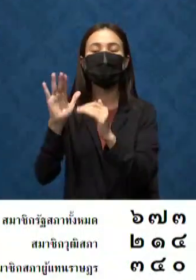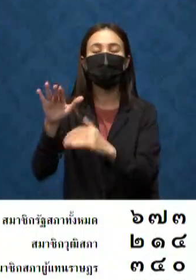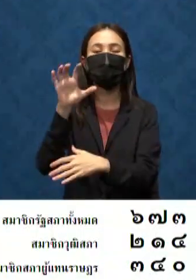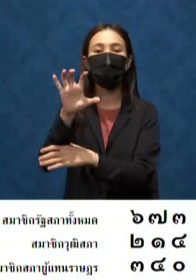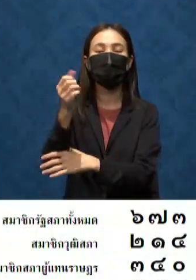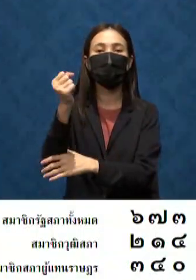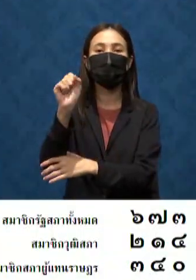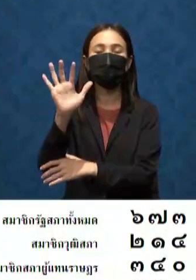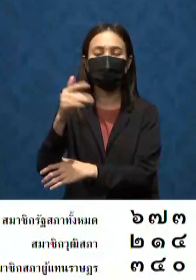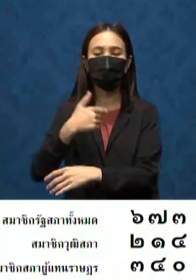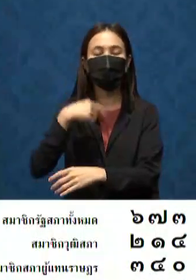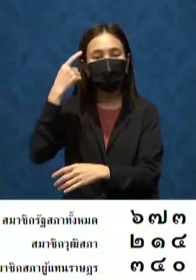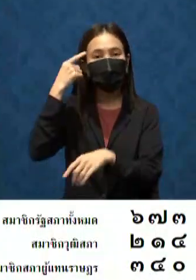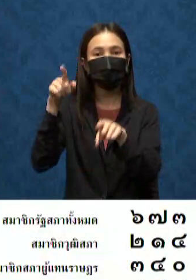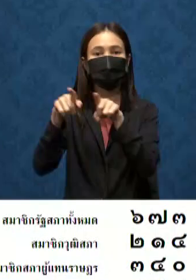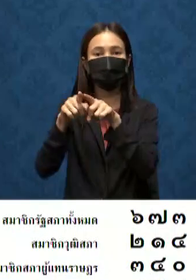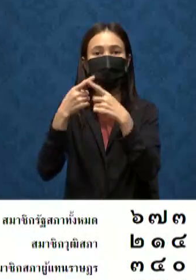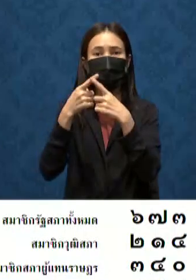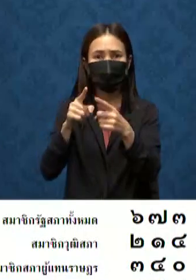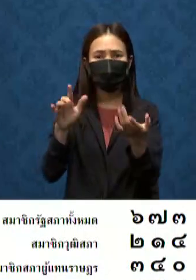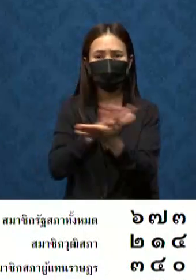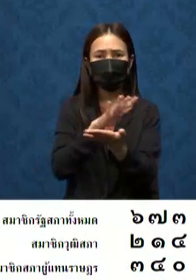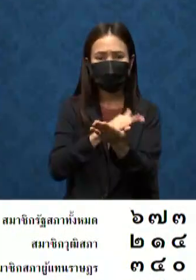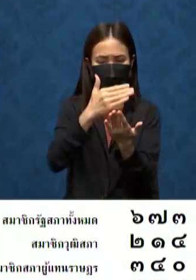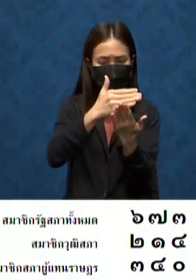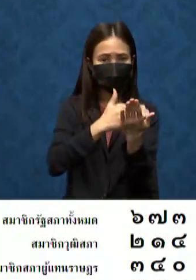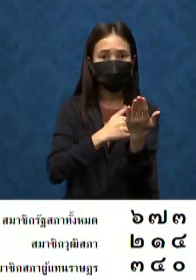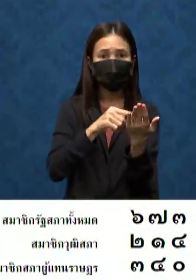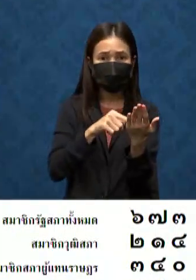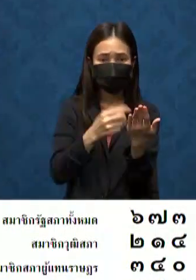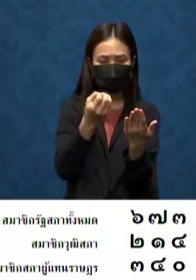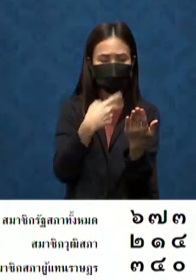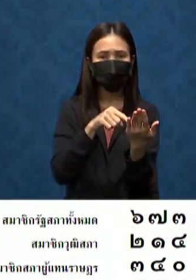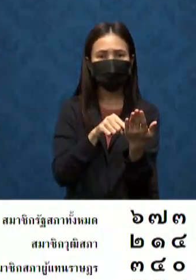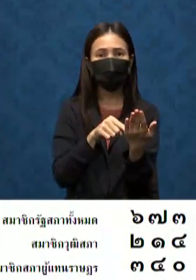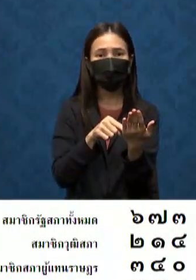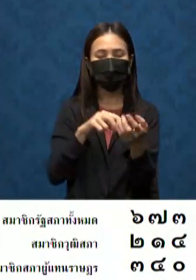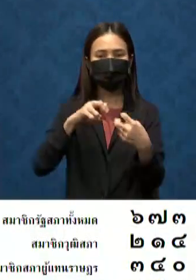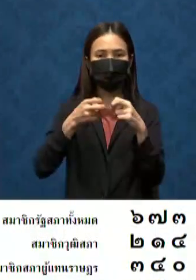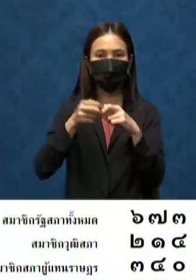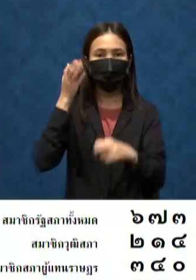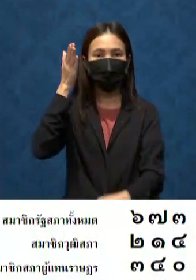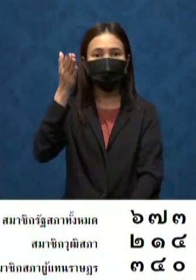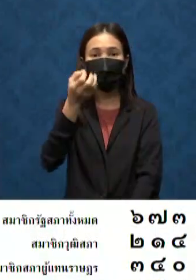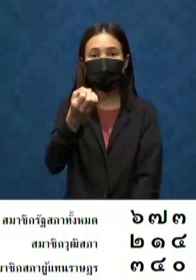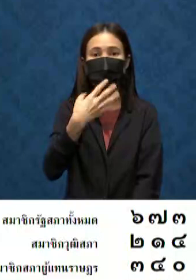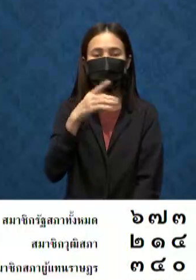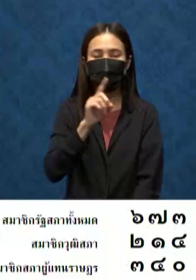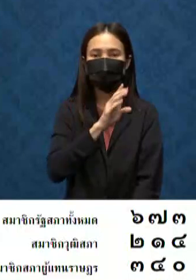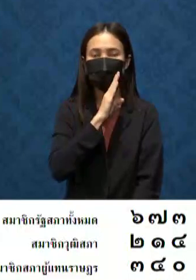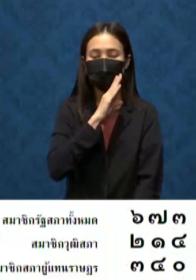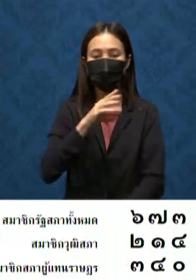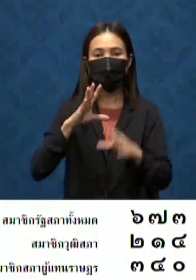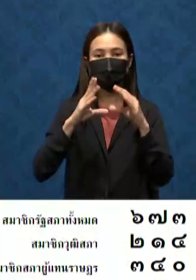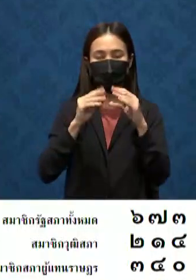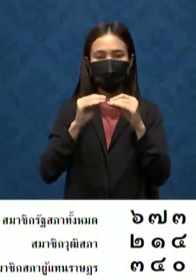ผมเห็นด้วยทุกประการครับแต่ในเอกสารนี้ยืนยันแล้วจะเป็นปัญหาในอนาคตบอกว่าที่ประชุมร่วมได้